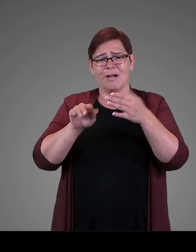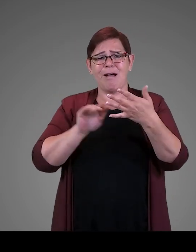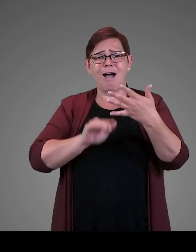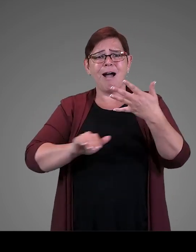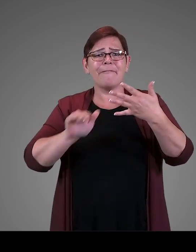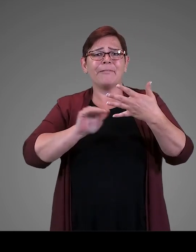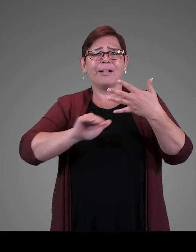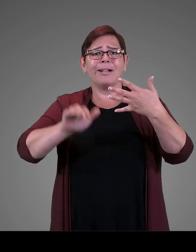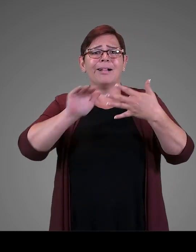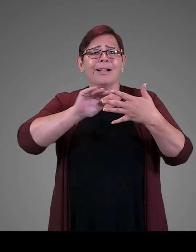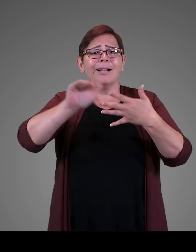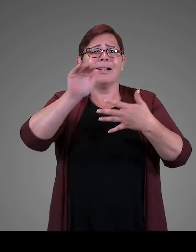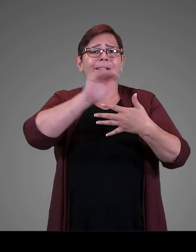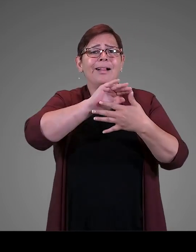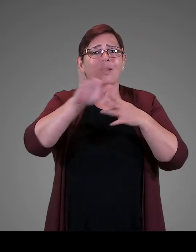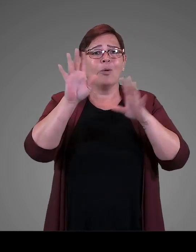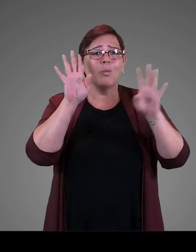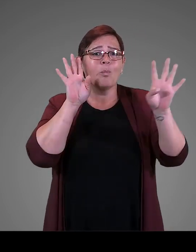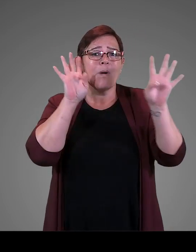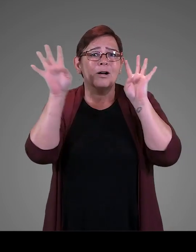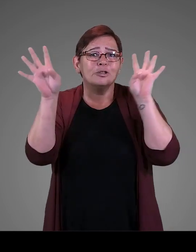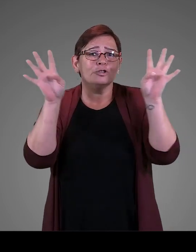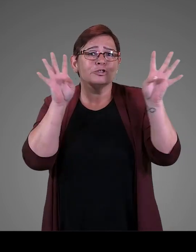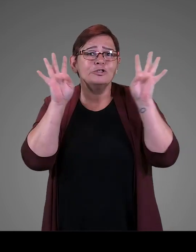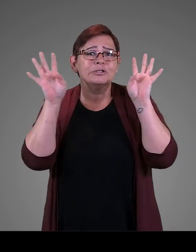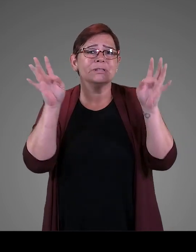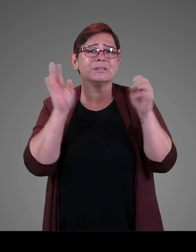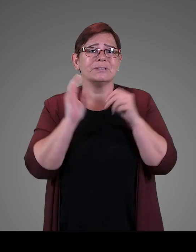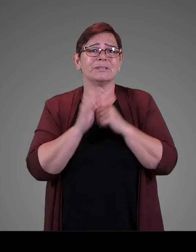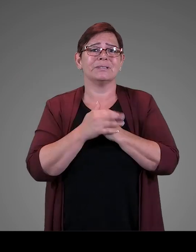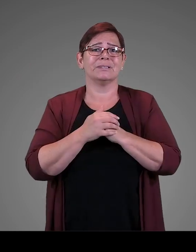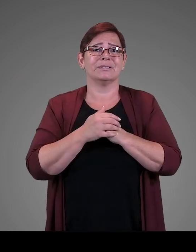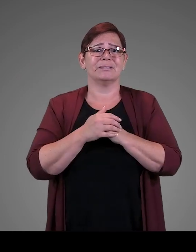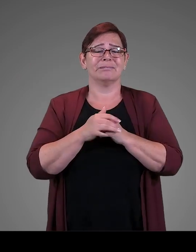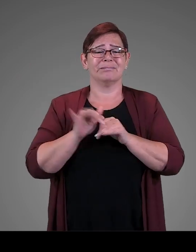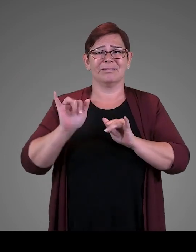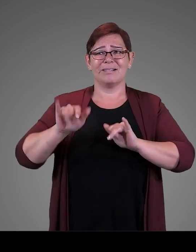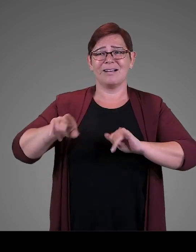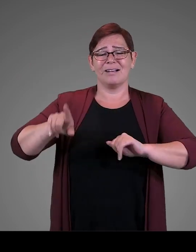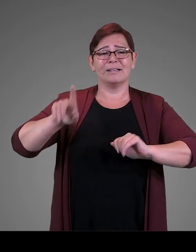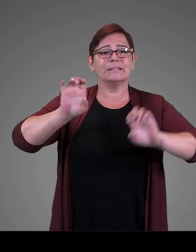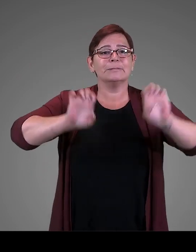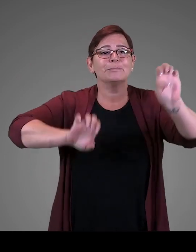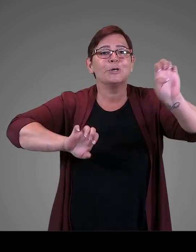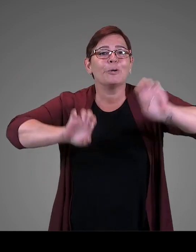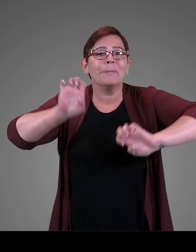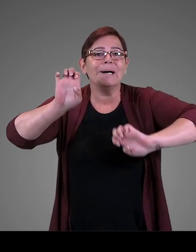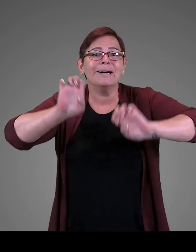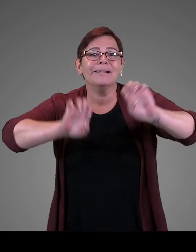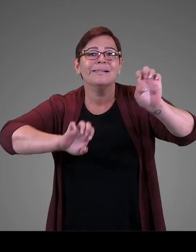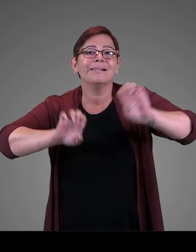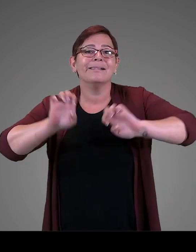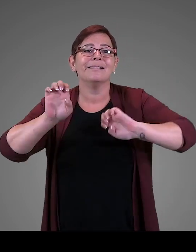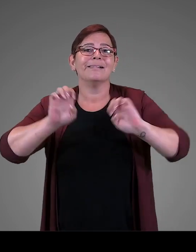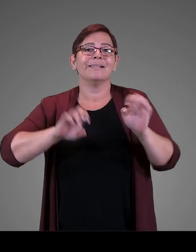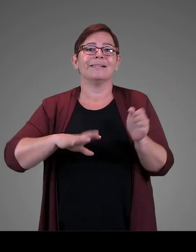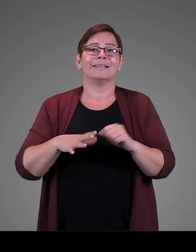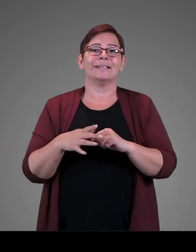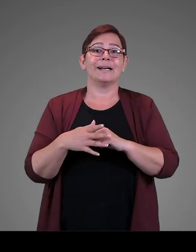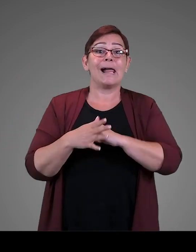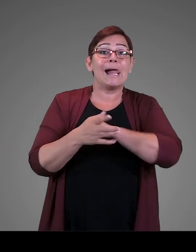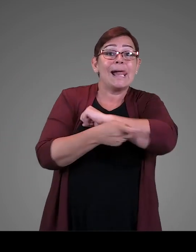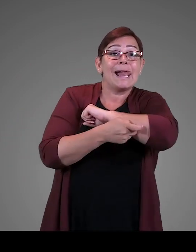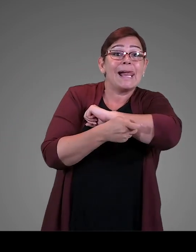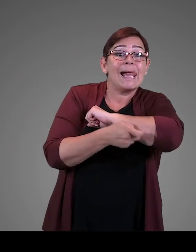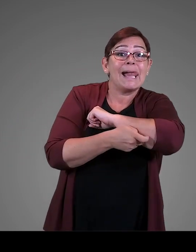encore des véritables personnes qui créent à tous les niveaux de création.